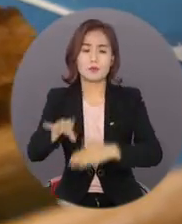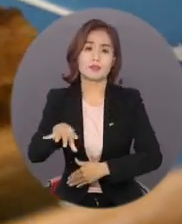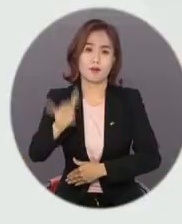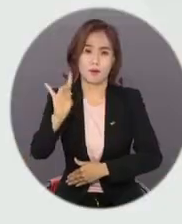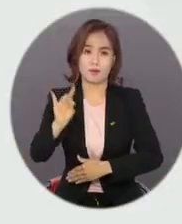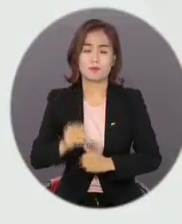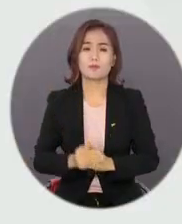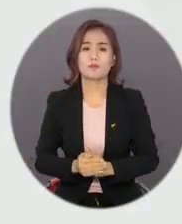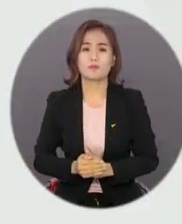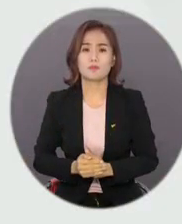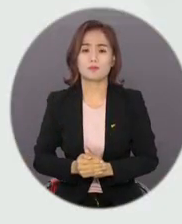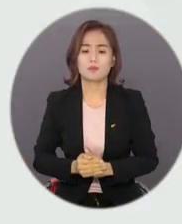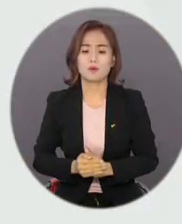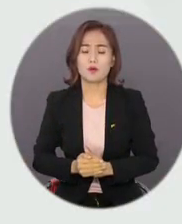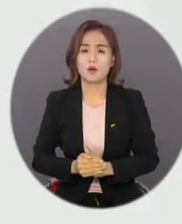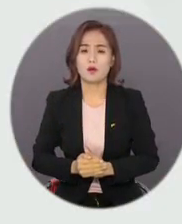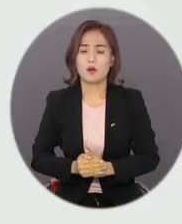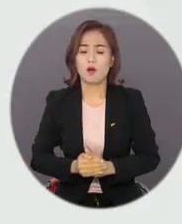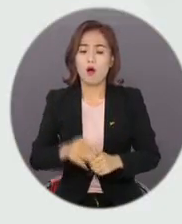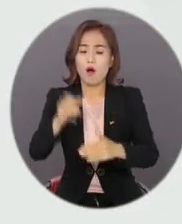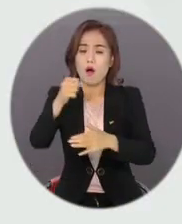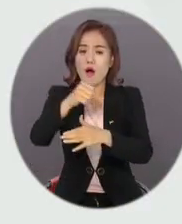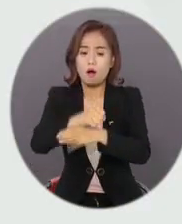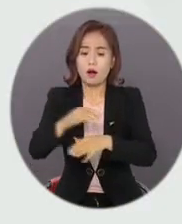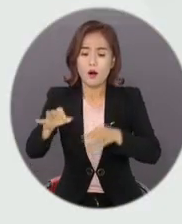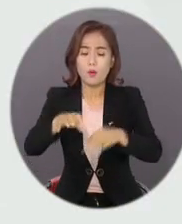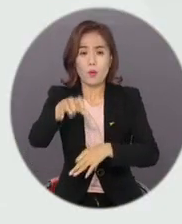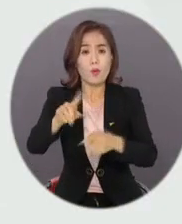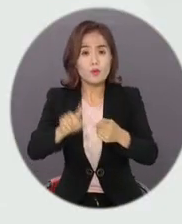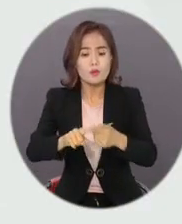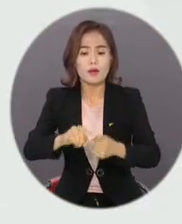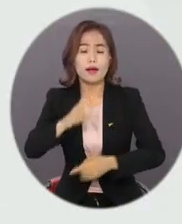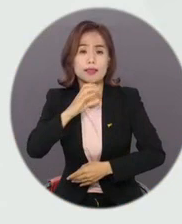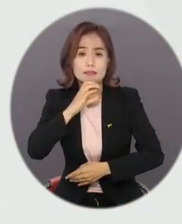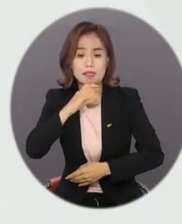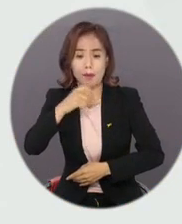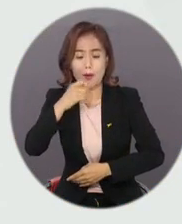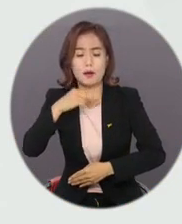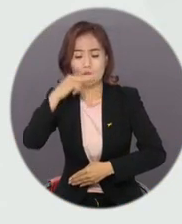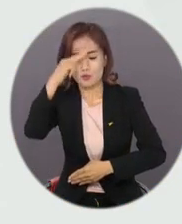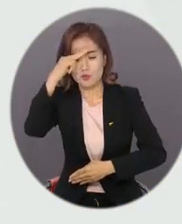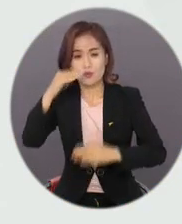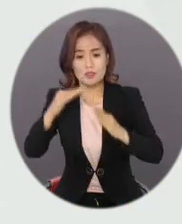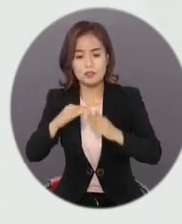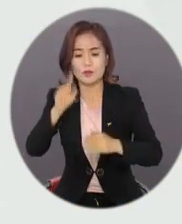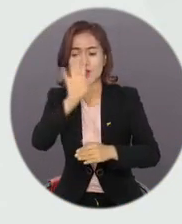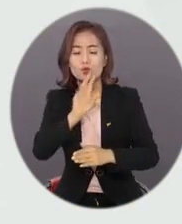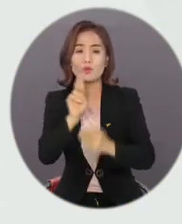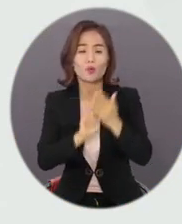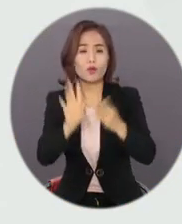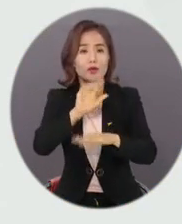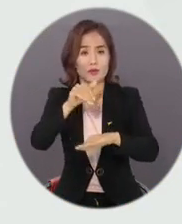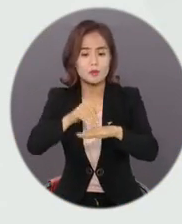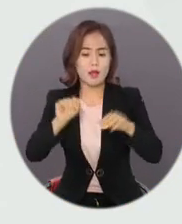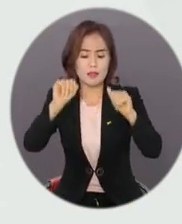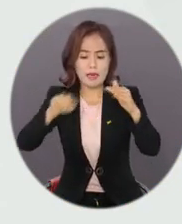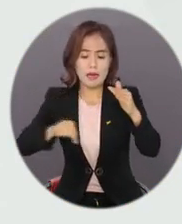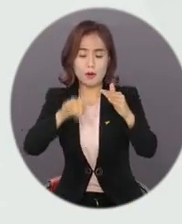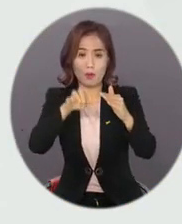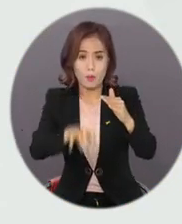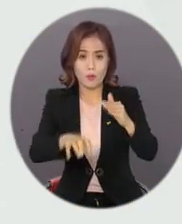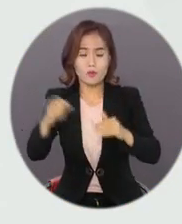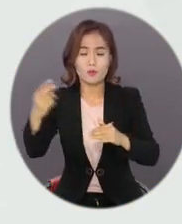처음입니다. 적용되는 업종도 식당, 카페뿐만 아니라 유흥시설 6종과 노래연습장, 실내체육시설